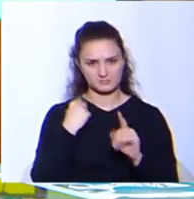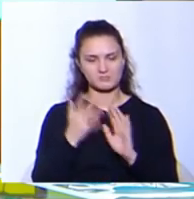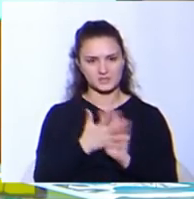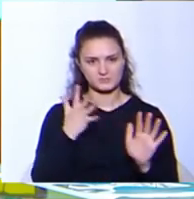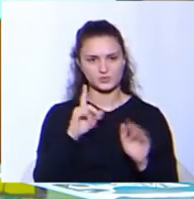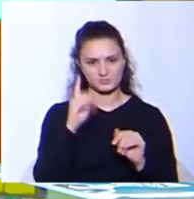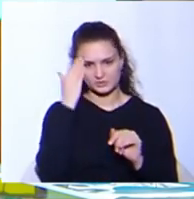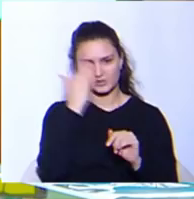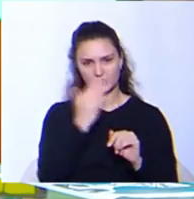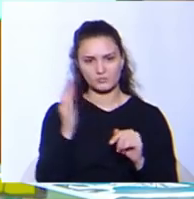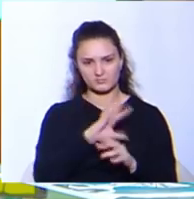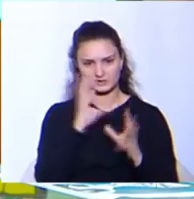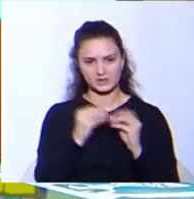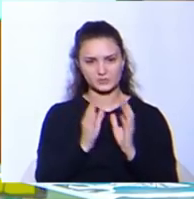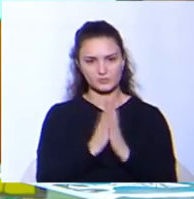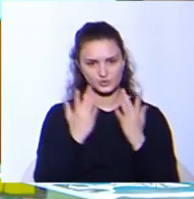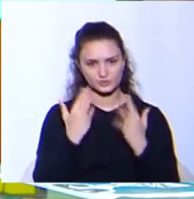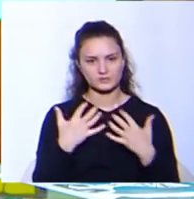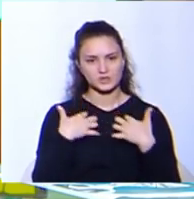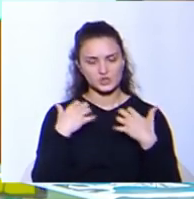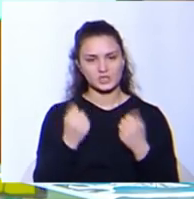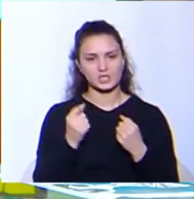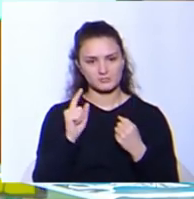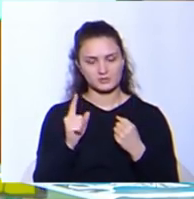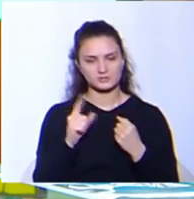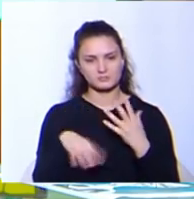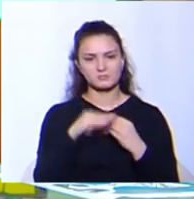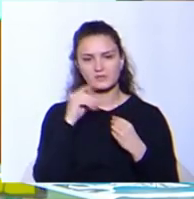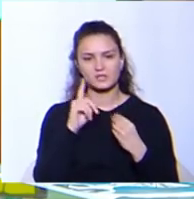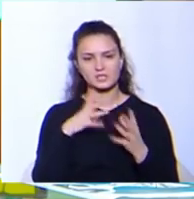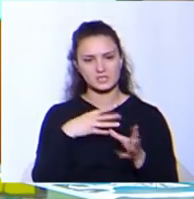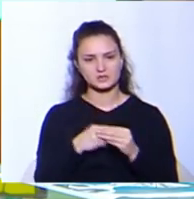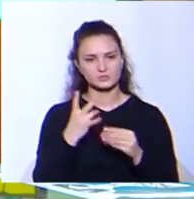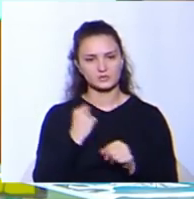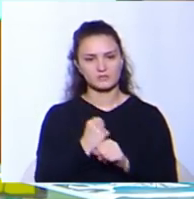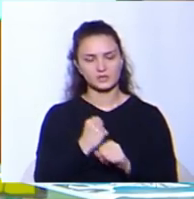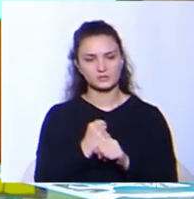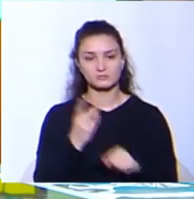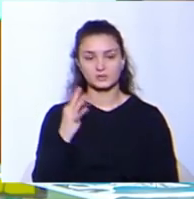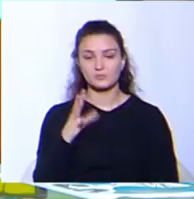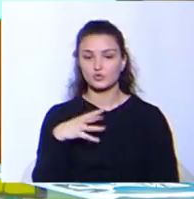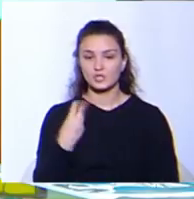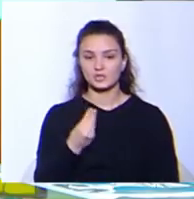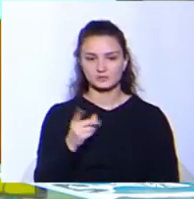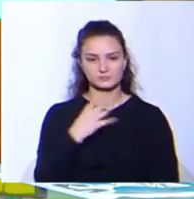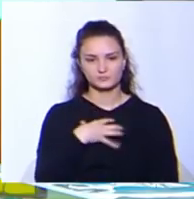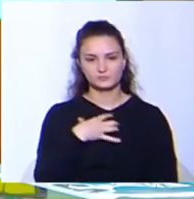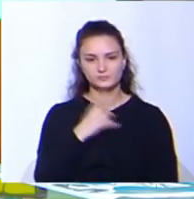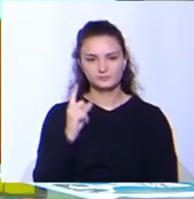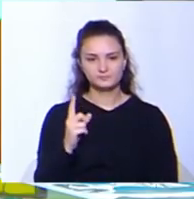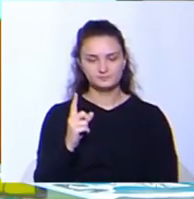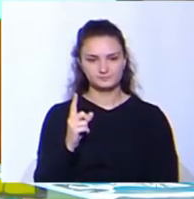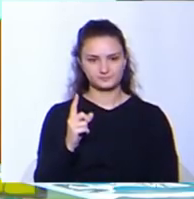რომ საზოგადოება მთლიანად მოითხოვს გაჯანსაღებას, ძალიან ბევრი რამ ერთად გვაქვს ამუშავო, მაგრამ ოჯახის როლი ამ შემთხვევაში